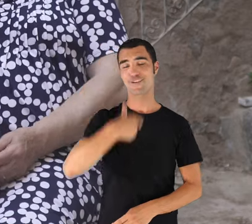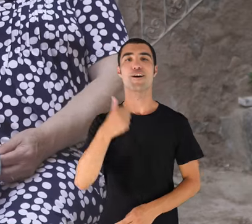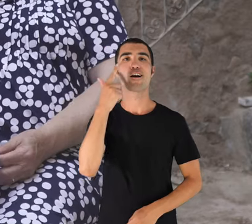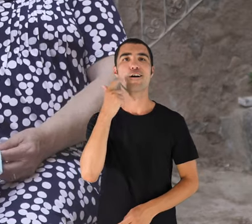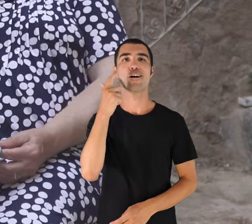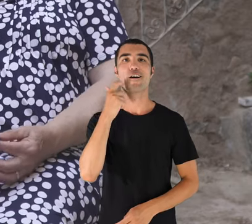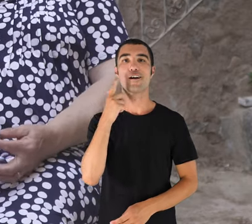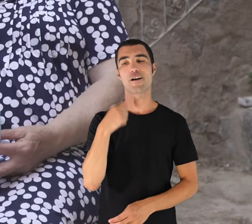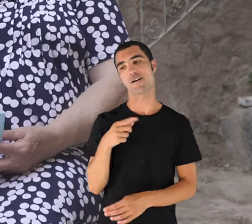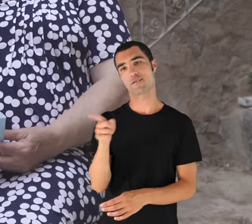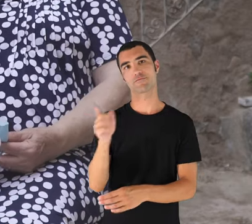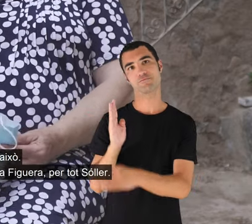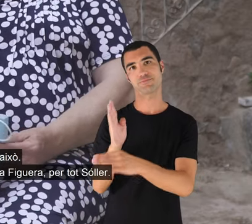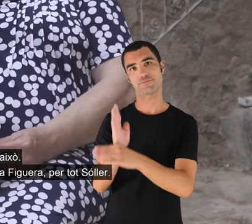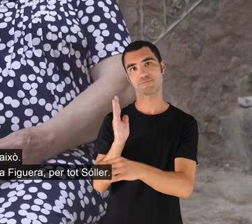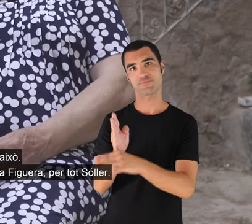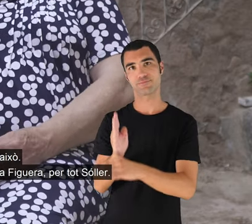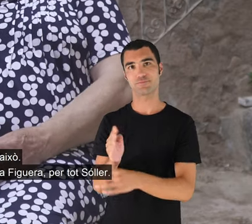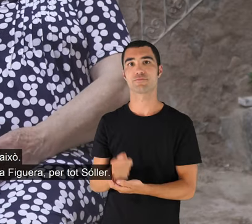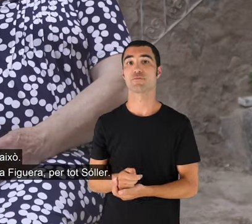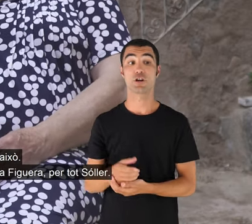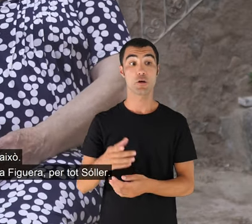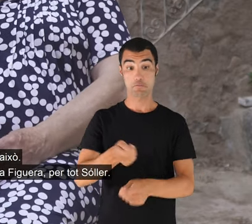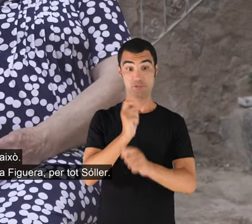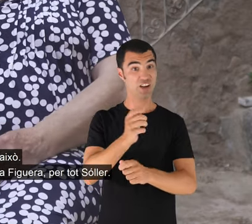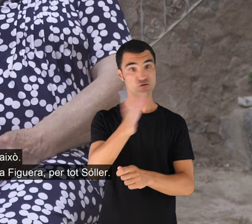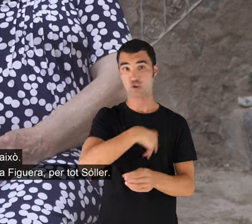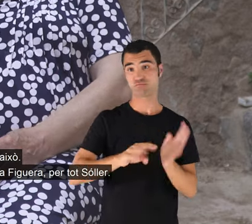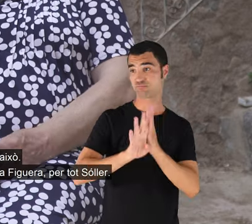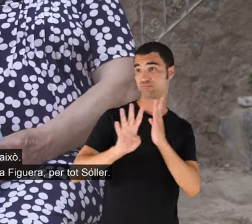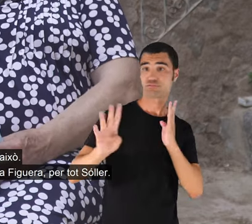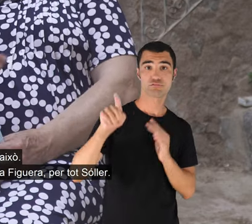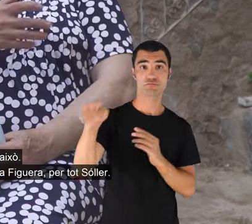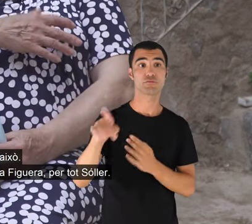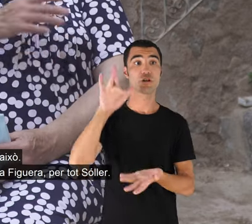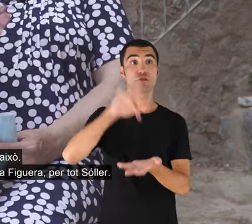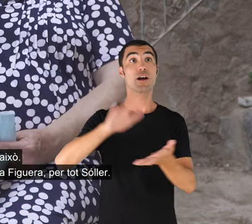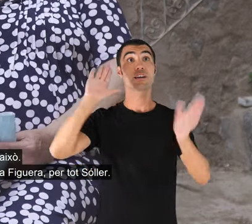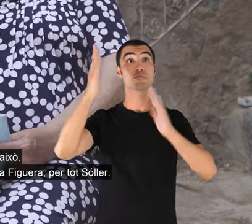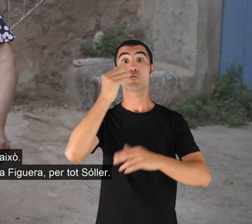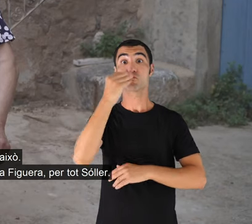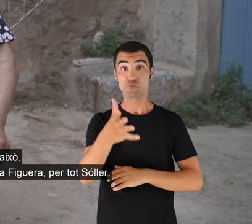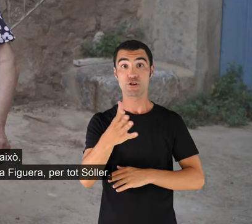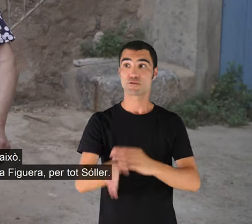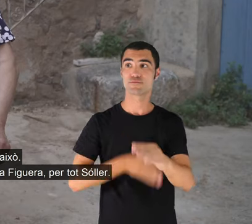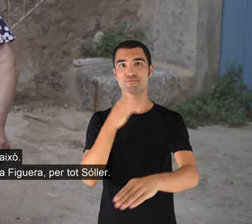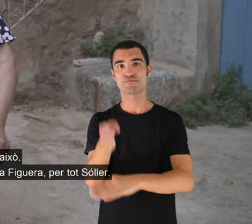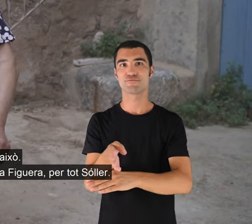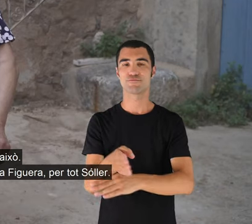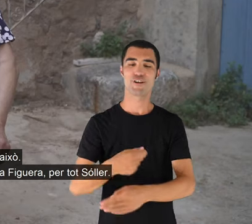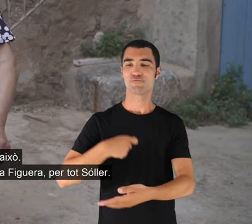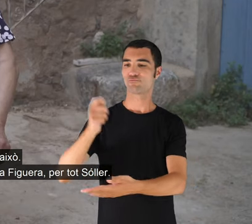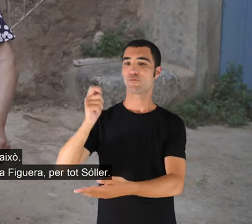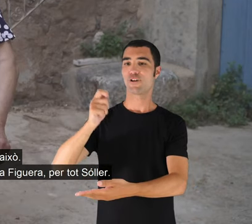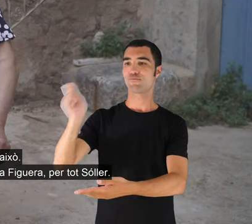en aquesta... Sí, fiaven a tots els pescadors. I després, quan venia la temporada bona, pues m'ho anava i pagàvem tot això. Son pare va venir